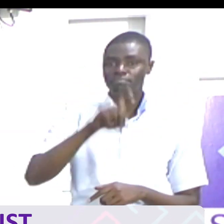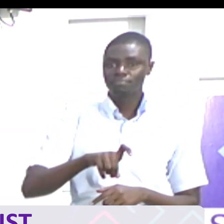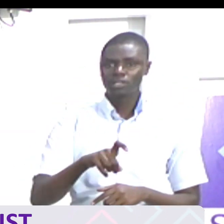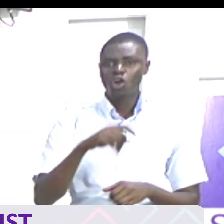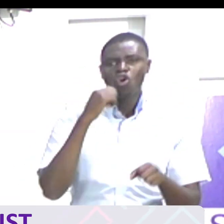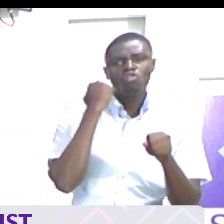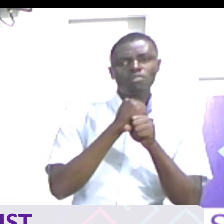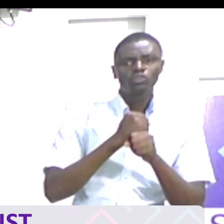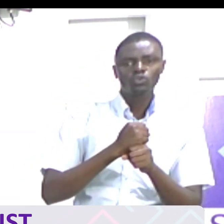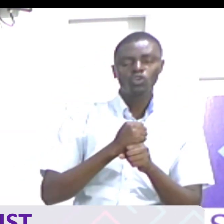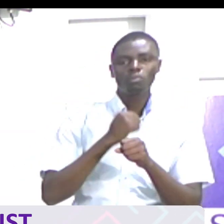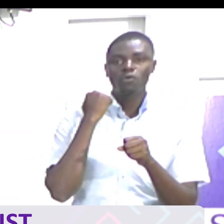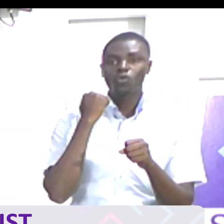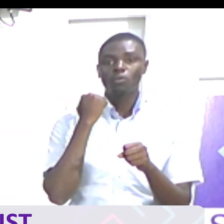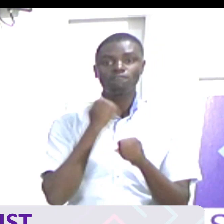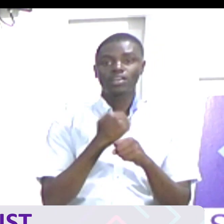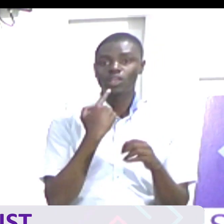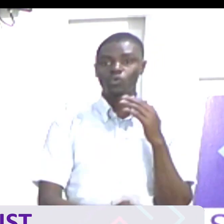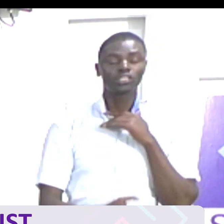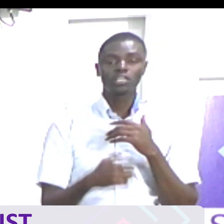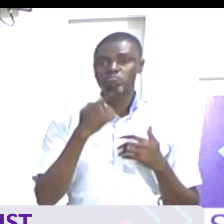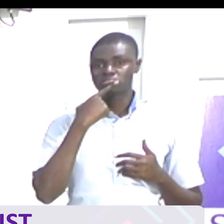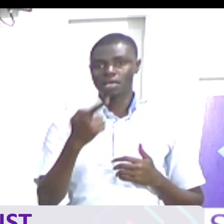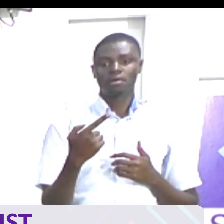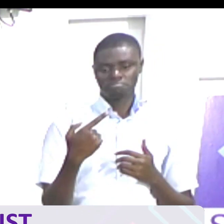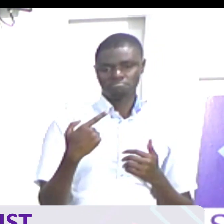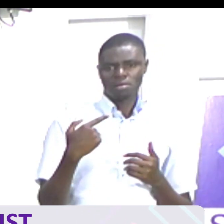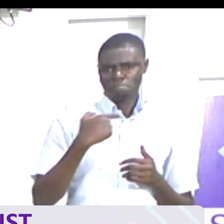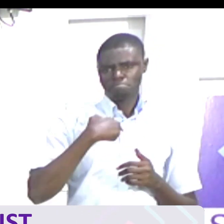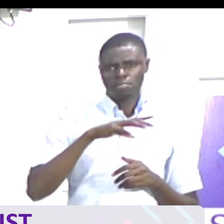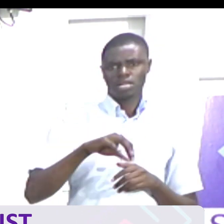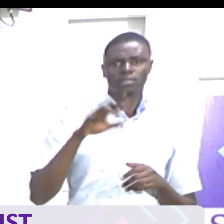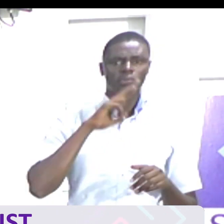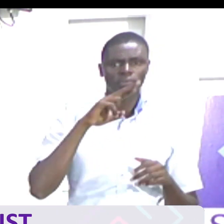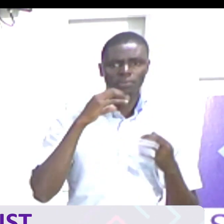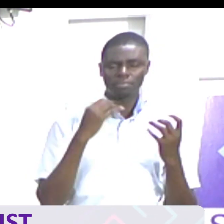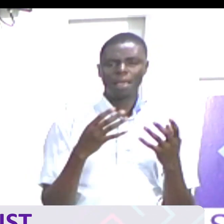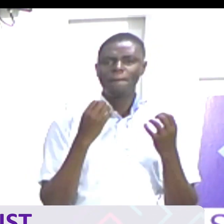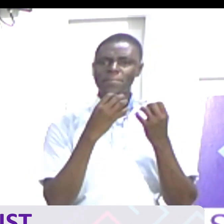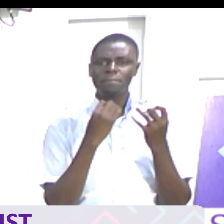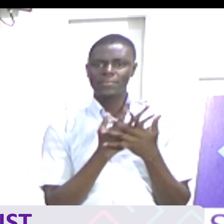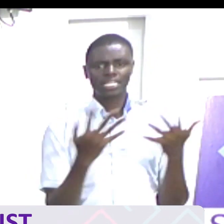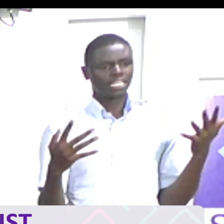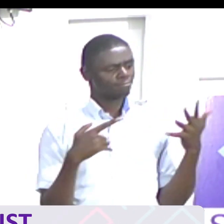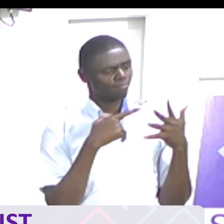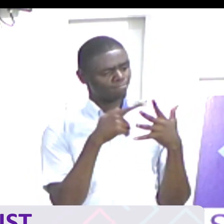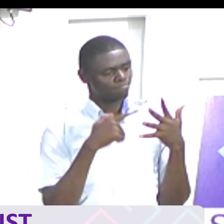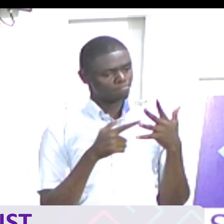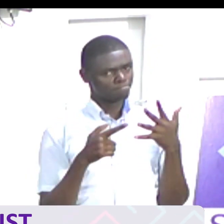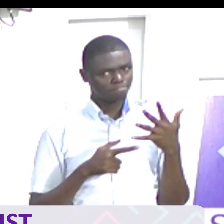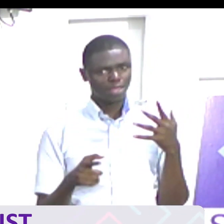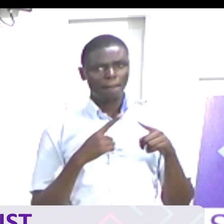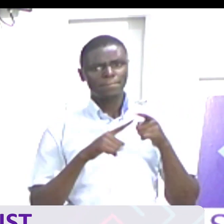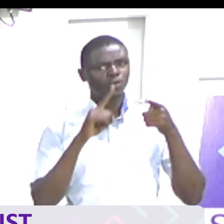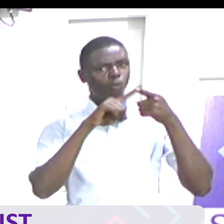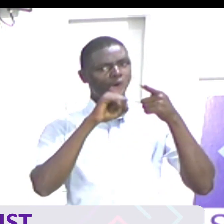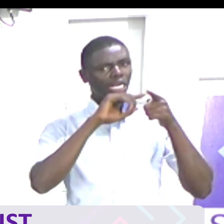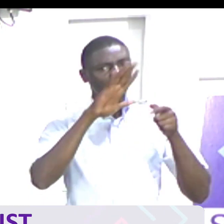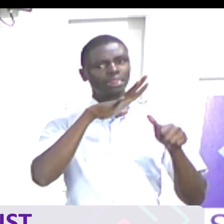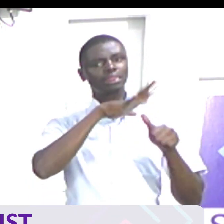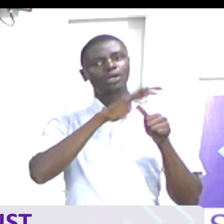nini ya kusema nyewe ni risk taker? Nimefanya vitu tu kibao zenye. Tuambie tu ile moja si ya kuchoma ile, lakini ile